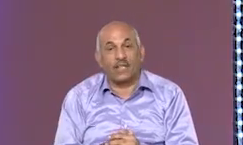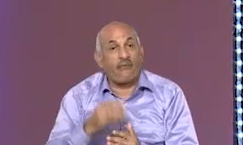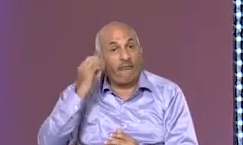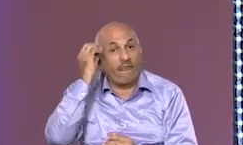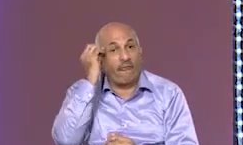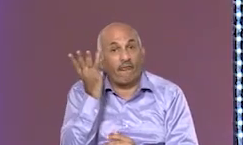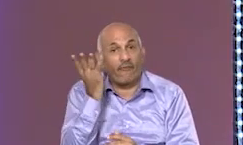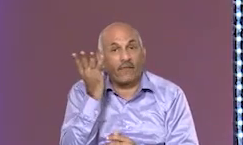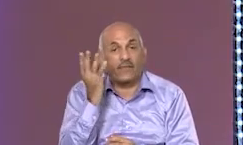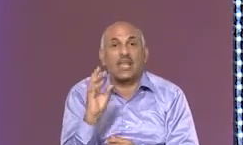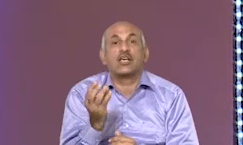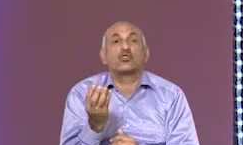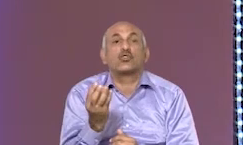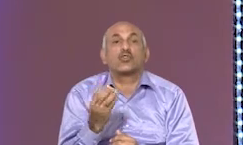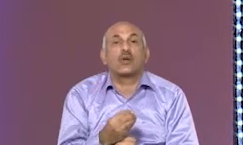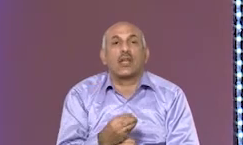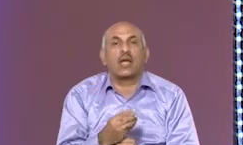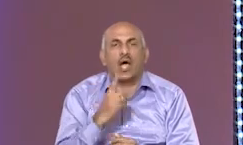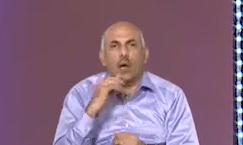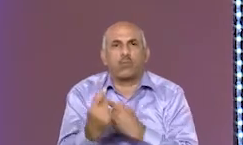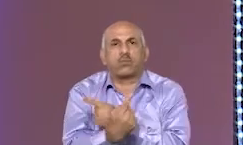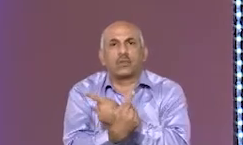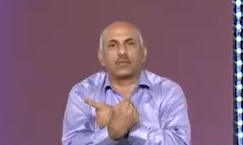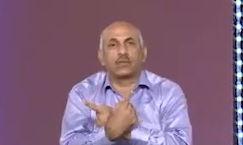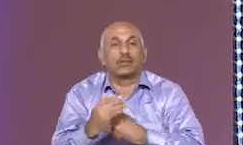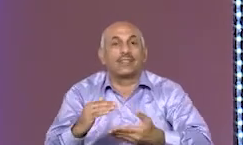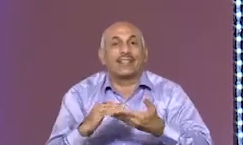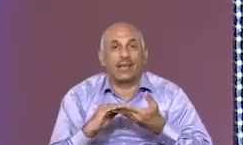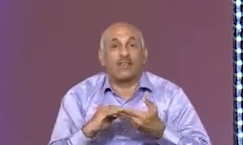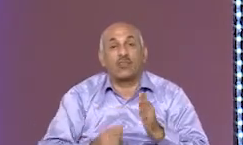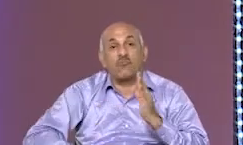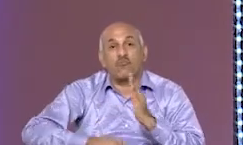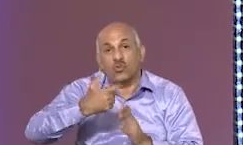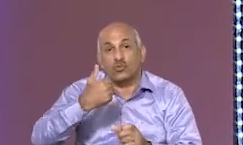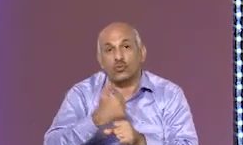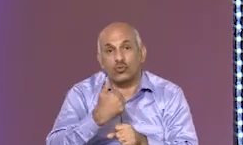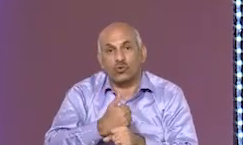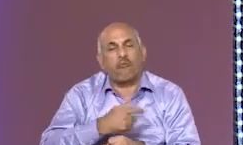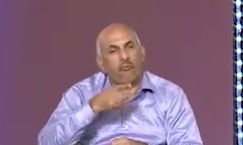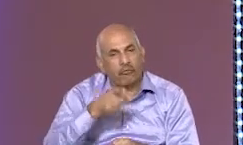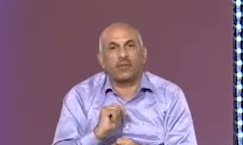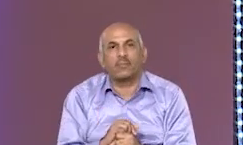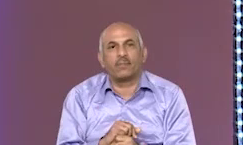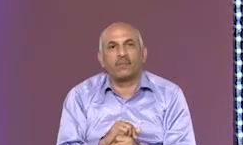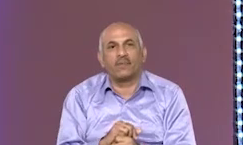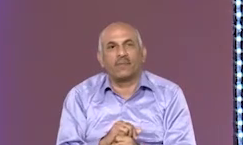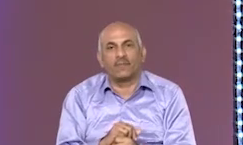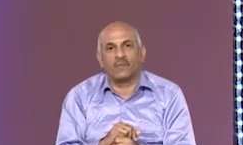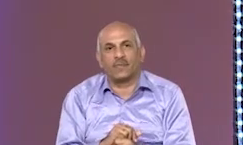بقى انه الشباب او المتدربين معاكم يلاقوا فرصه عمل، تمام، احنا اتفقنا انها بتقوم